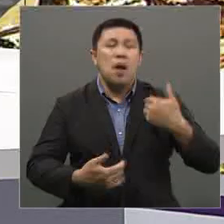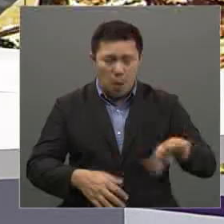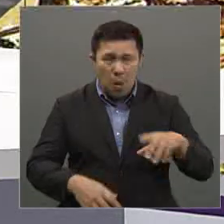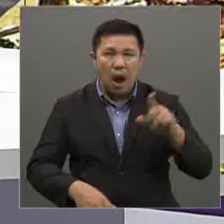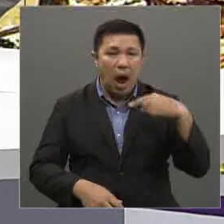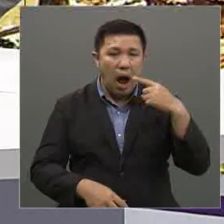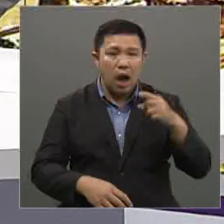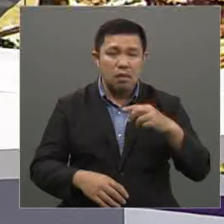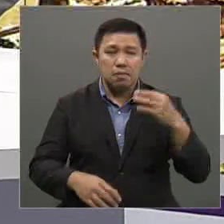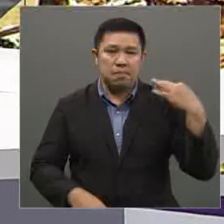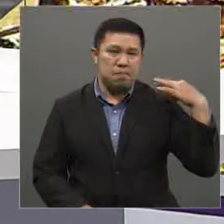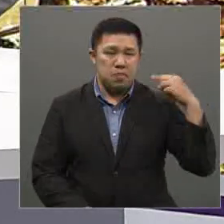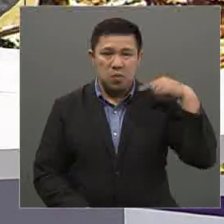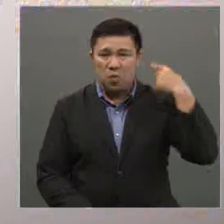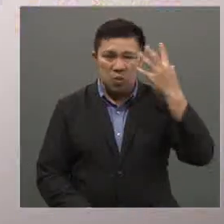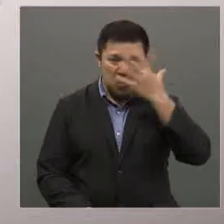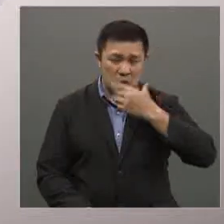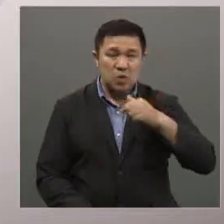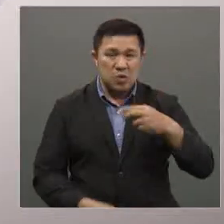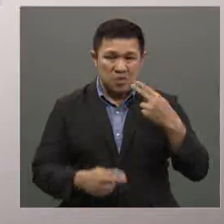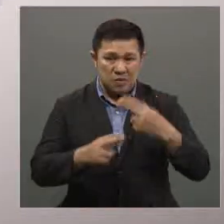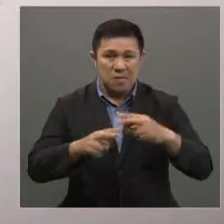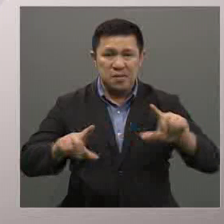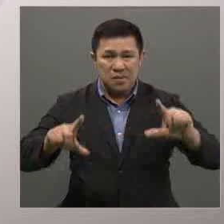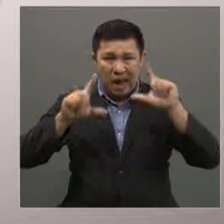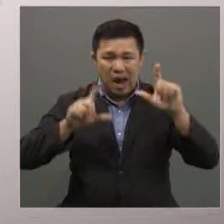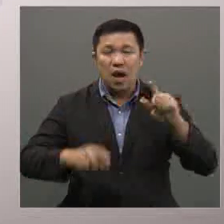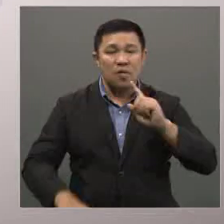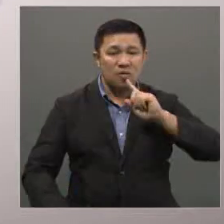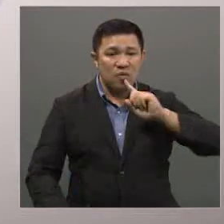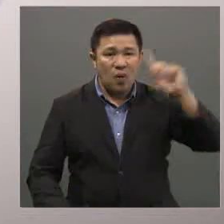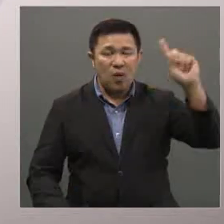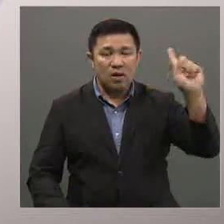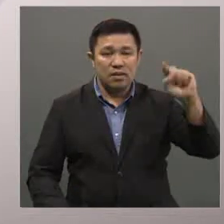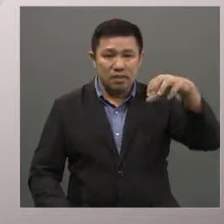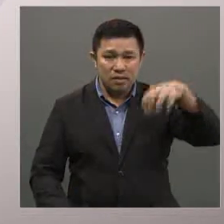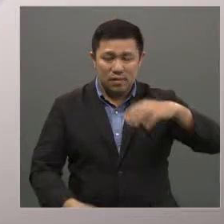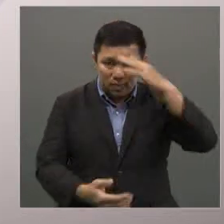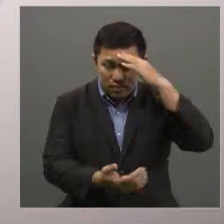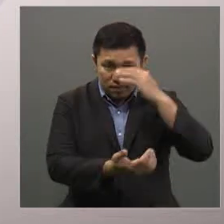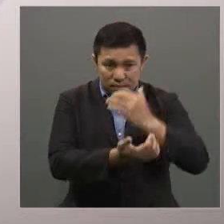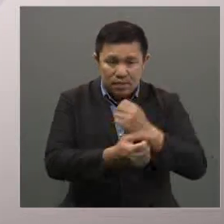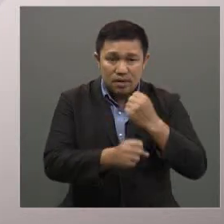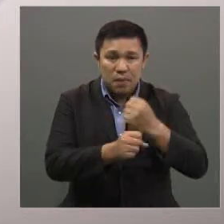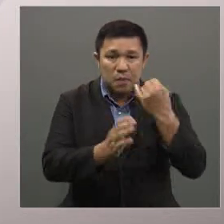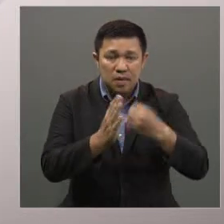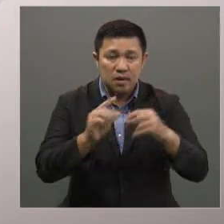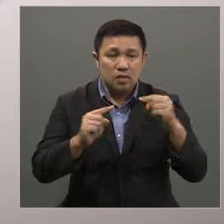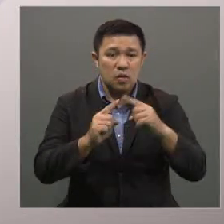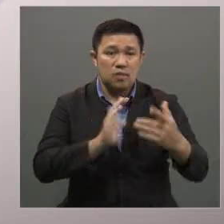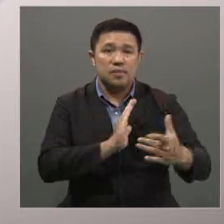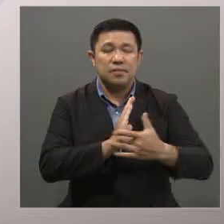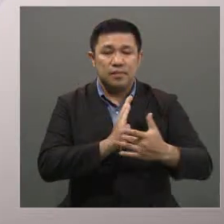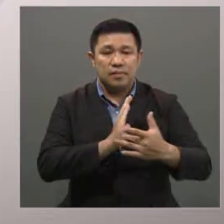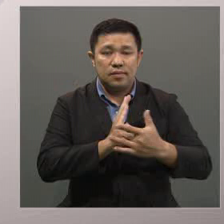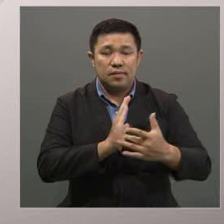คนที่โดนเนี่ยคือนางแบบแล้วก็เป็นอินฟลูเอนเซอร์ชื่อดังนะคะเข้าไปร้องเรียนที่กองบังคับการปราบปรามการกระทำความผิดเกี่ยวกับอาชญากรรมท